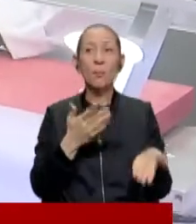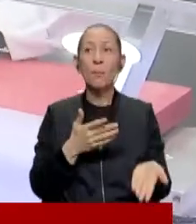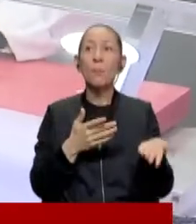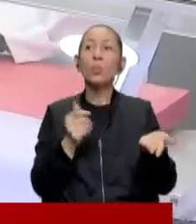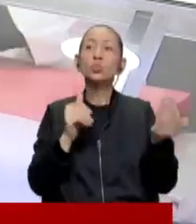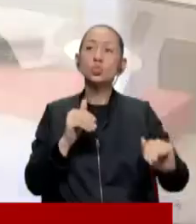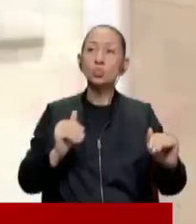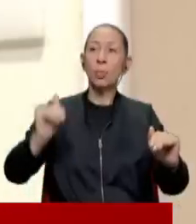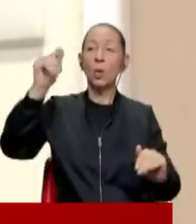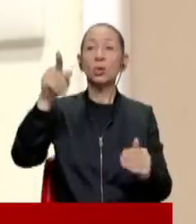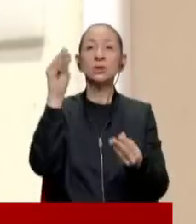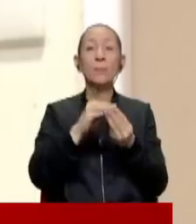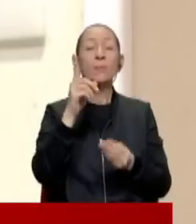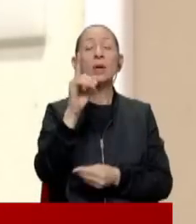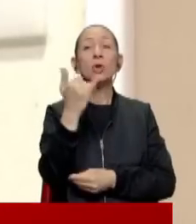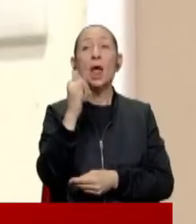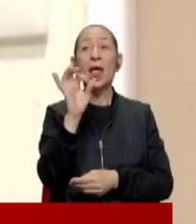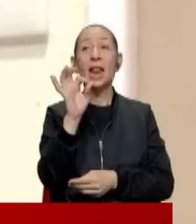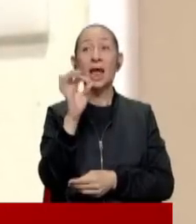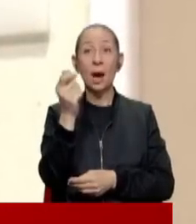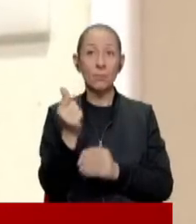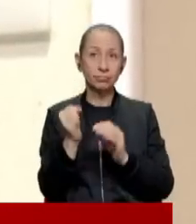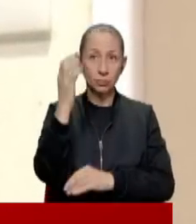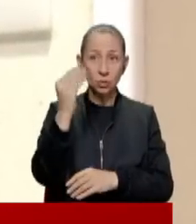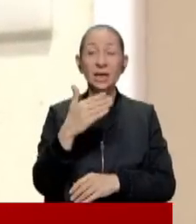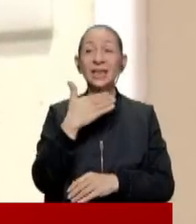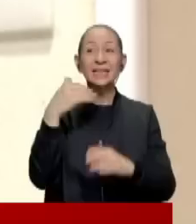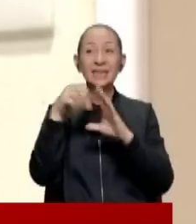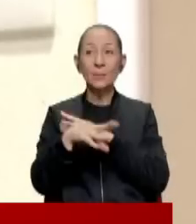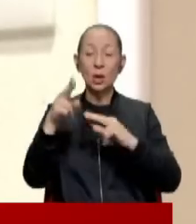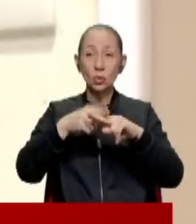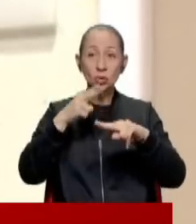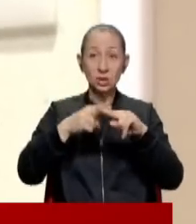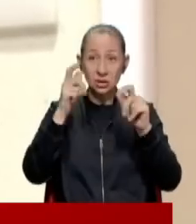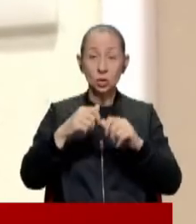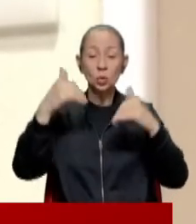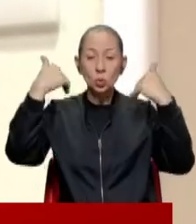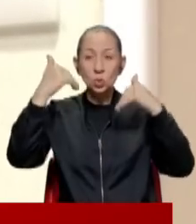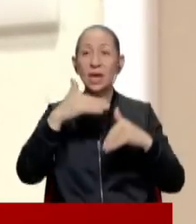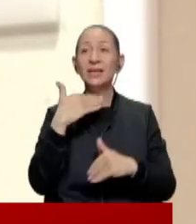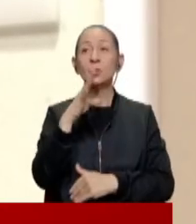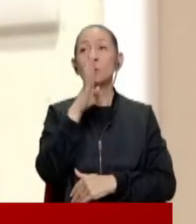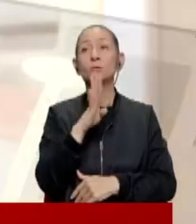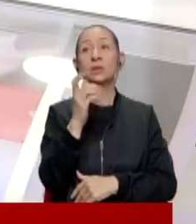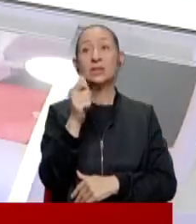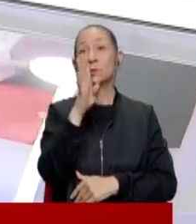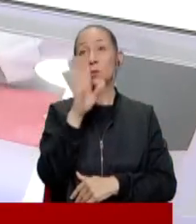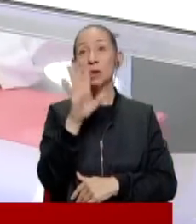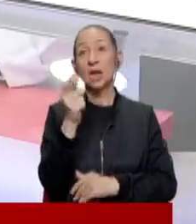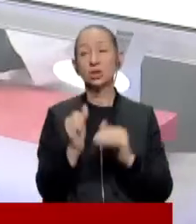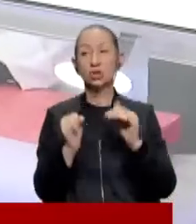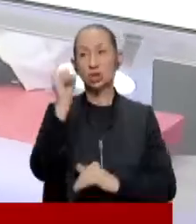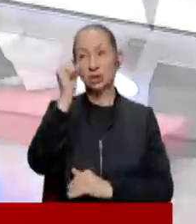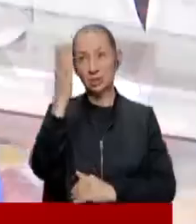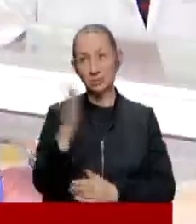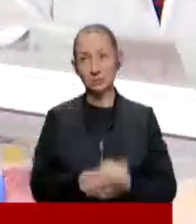dana eti Üstelik oda zamlandı kilogram başı 50 lira arttı kıyma ve kuşbaşı yapılabilecek kuzu etinin fiyatı 400 liradan 450